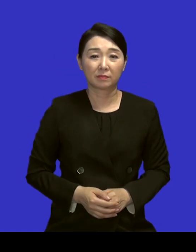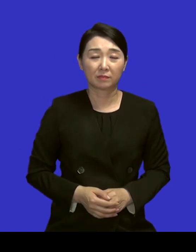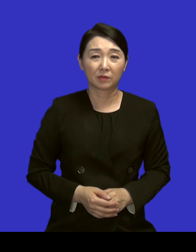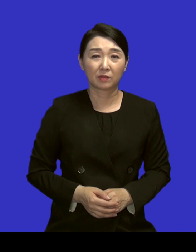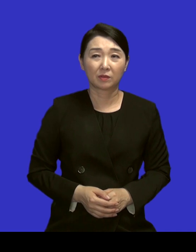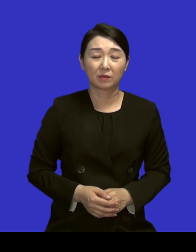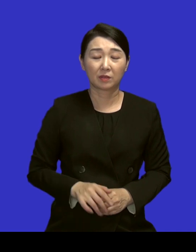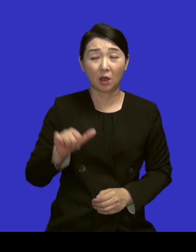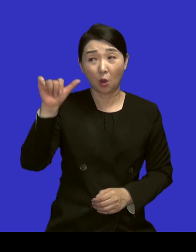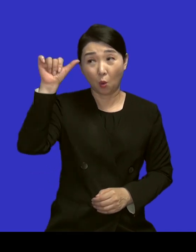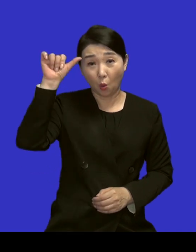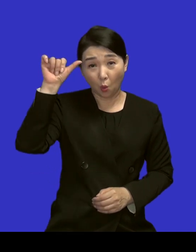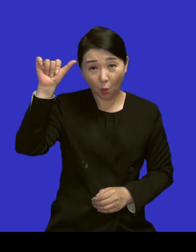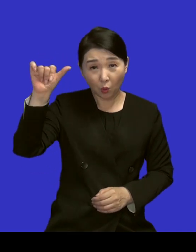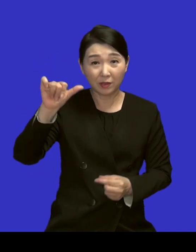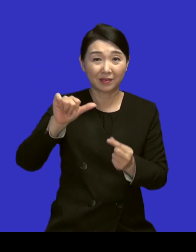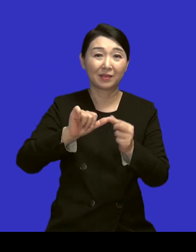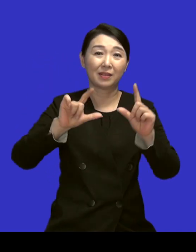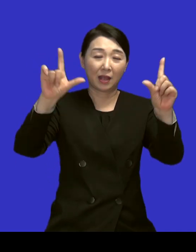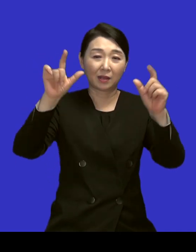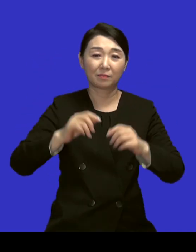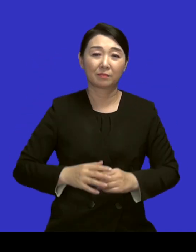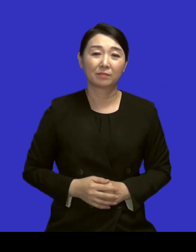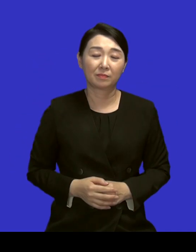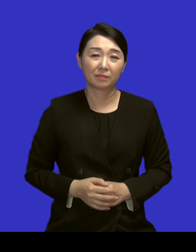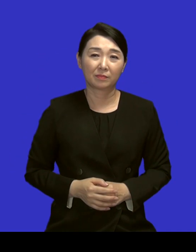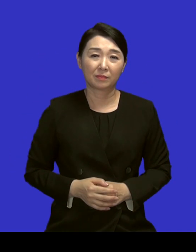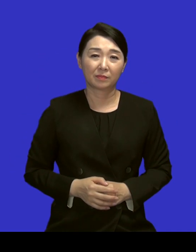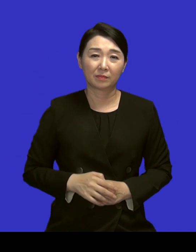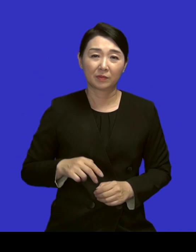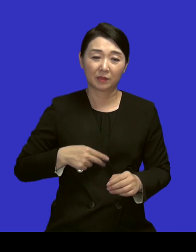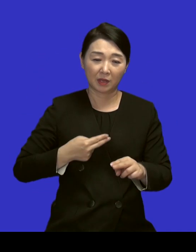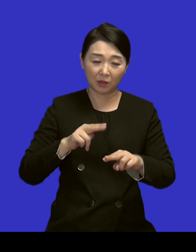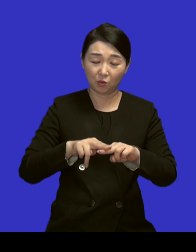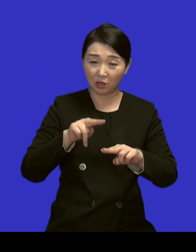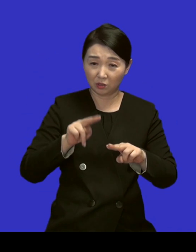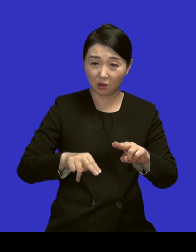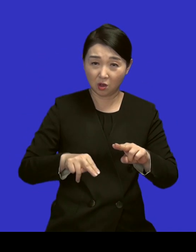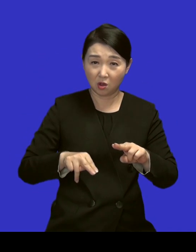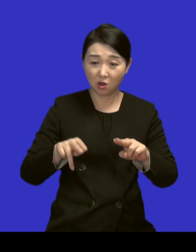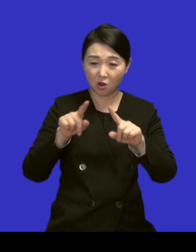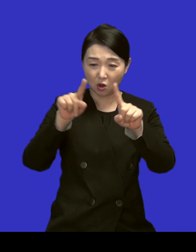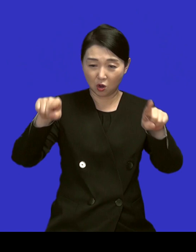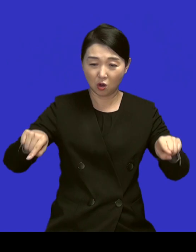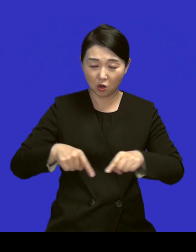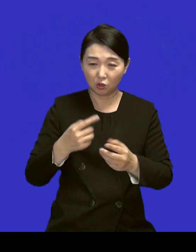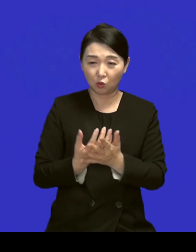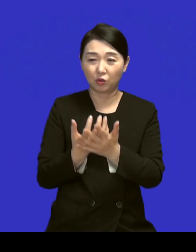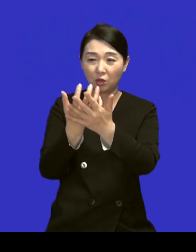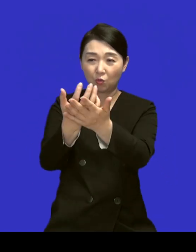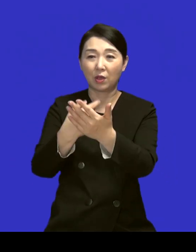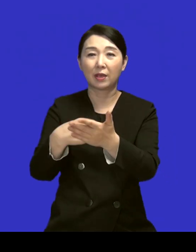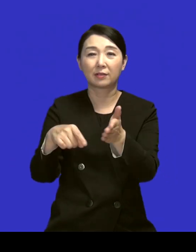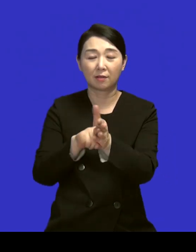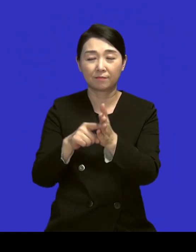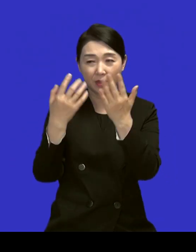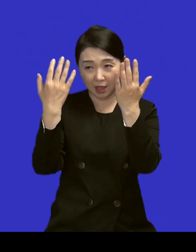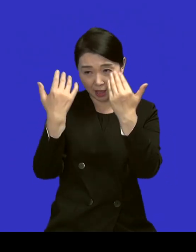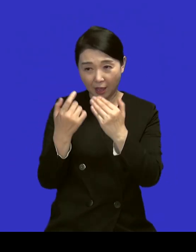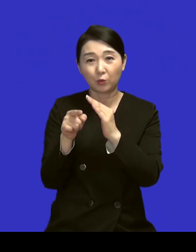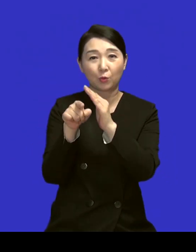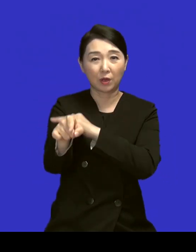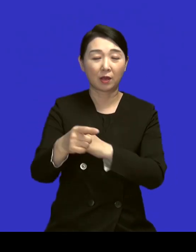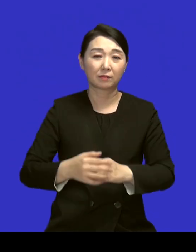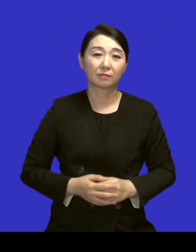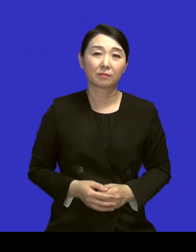되던 5일이 지나고 금요일 날 자퇴서를 내러 학교를 가게 됐죠. 결전의 날이었죠. 이제 자퇴서를